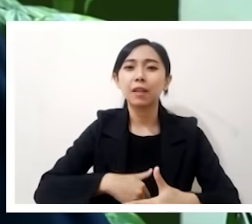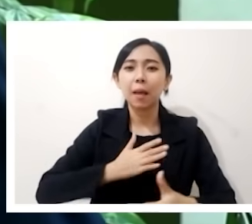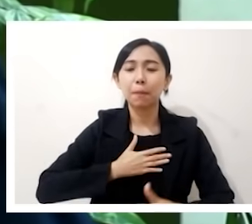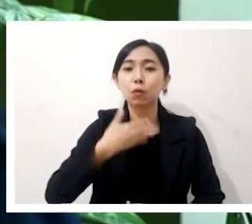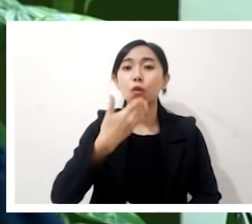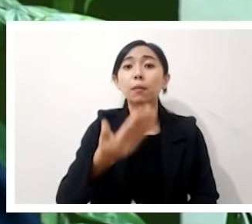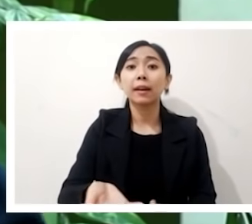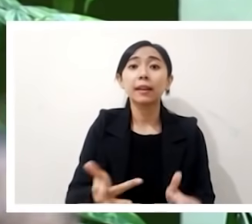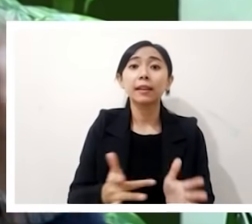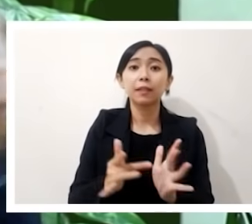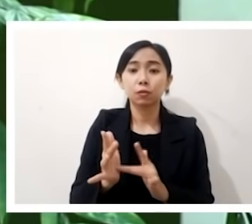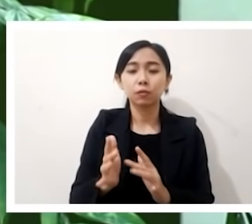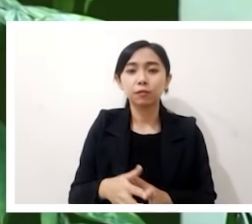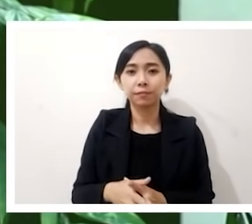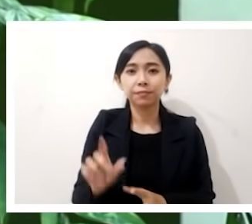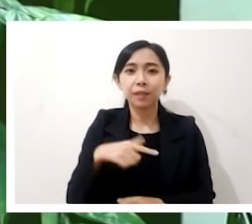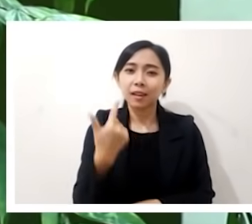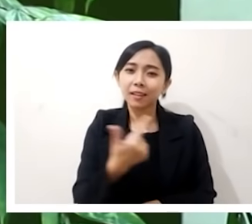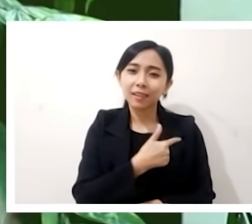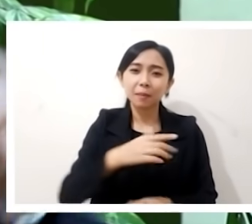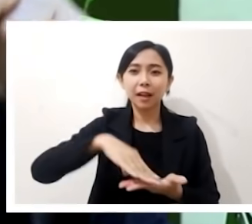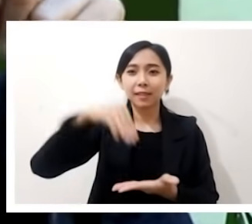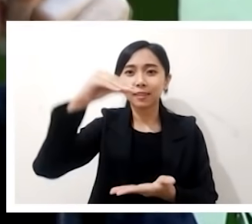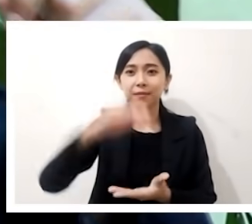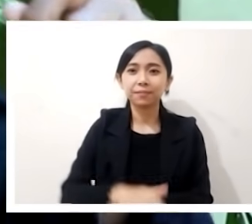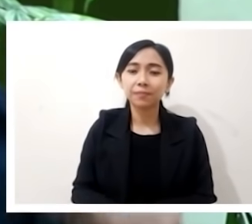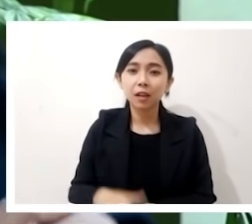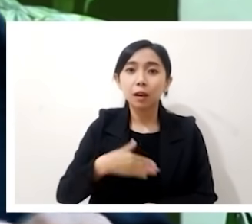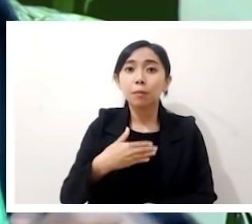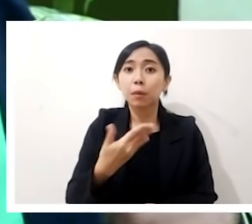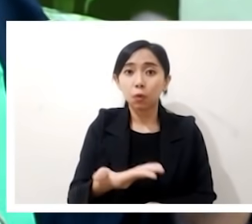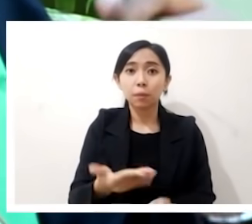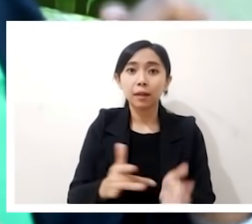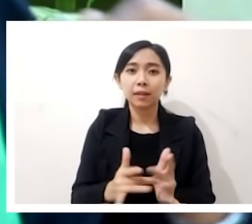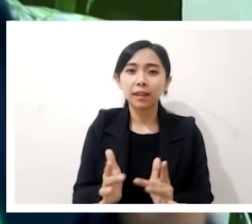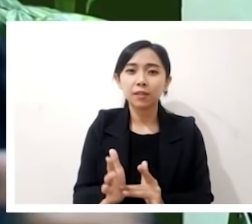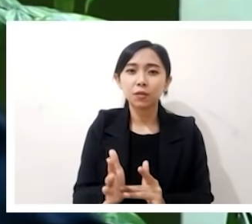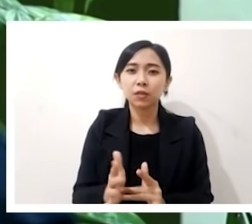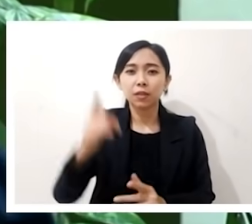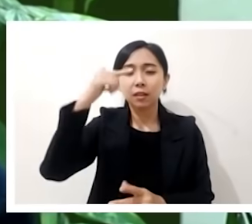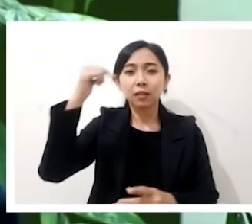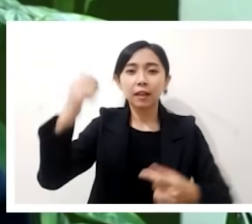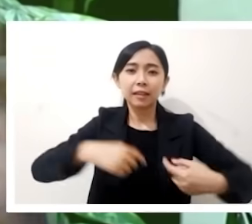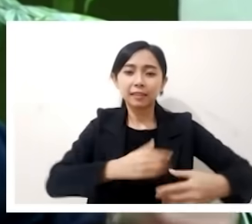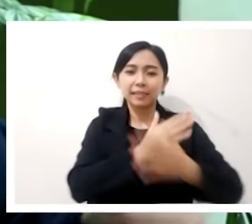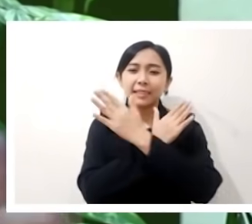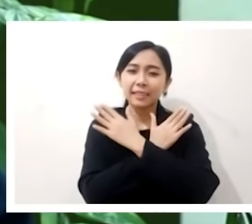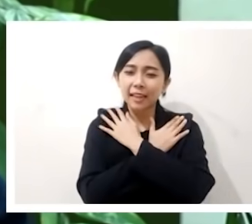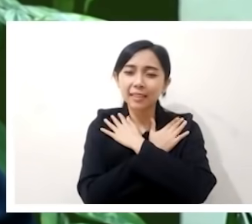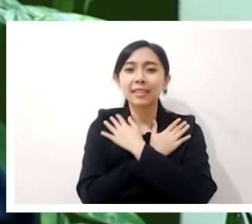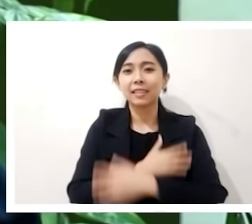pengorbanan itu. Kita belajar, saudara-saudara, bahwa pengorbanan Yesus didasarkan pada cinta kasih,